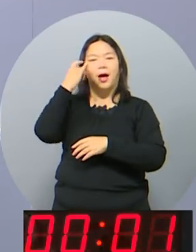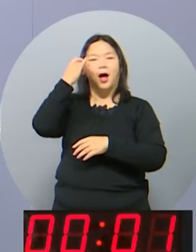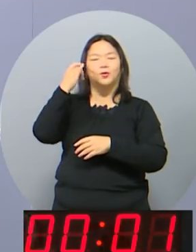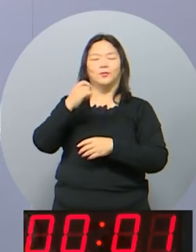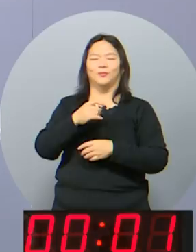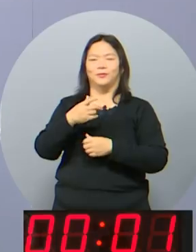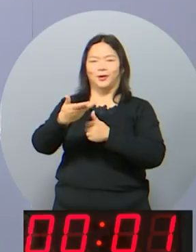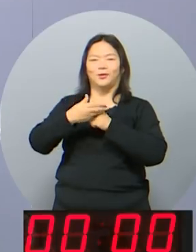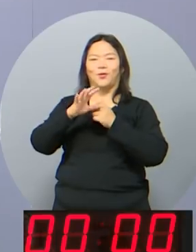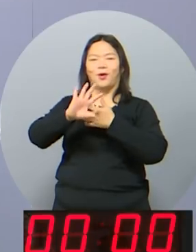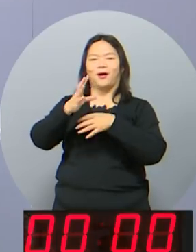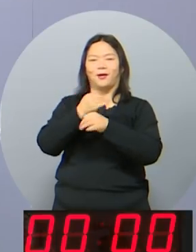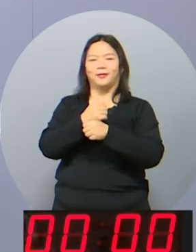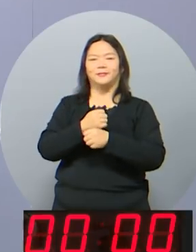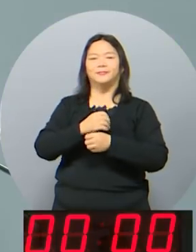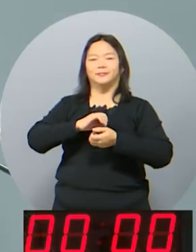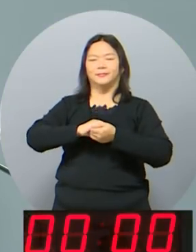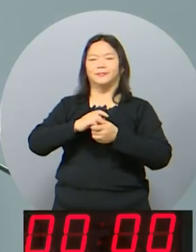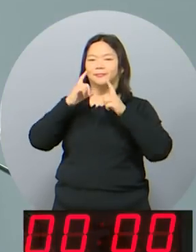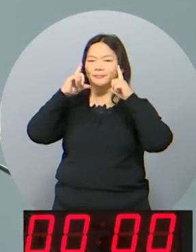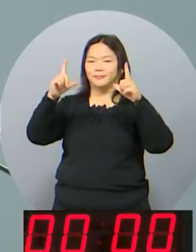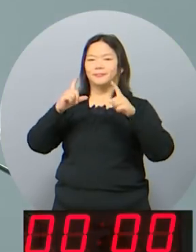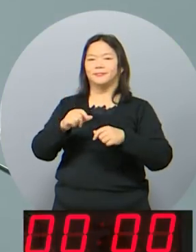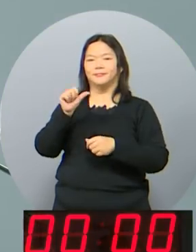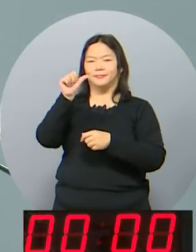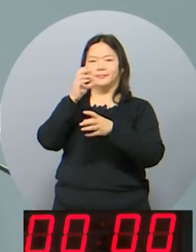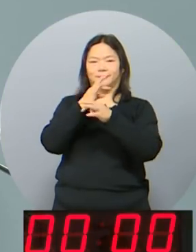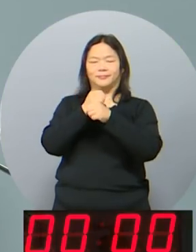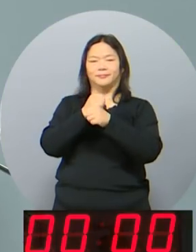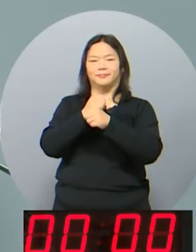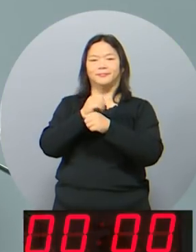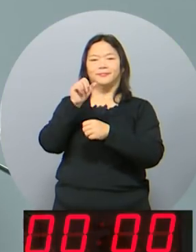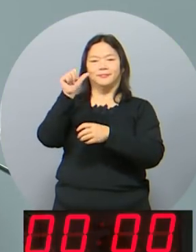定要让我们的妈祖有面子。5号正在立香